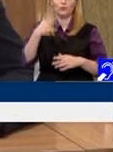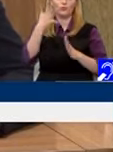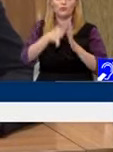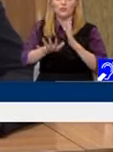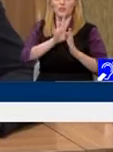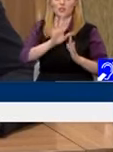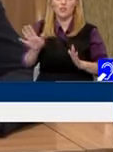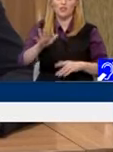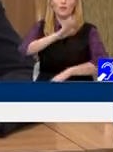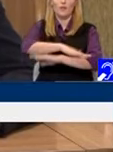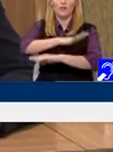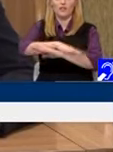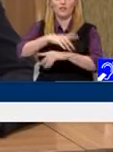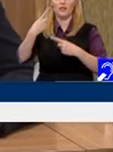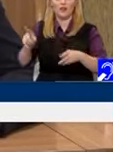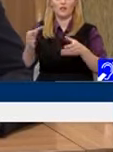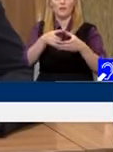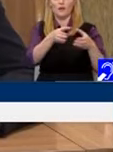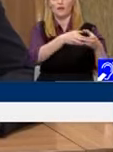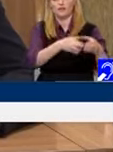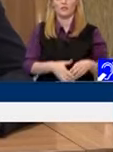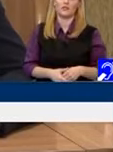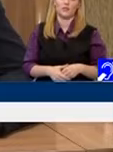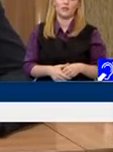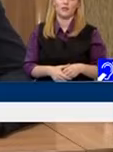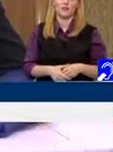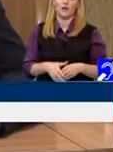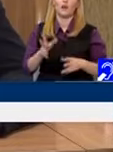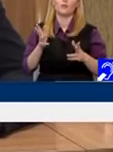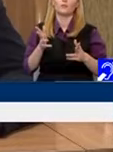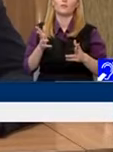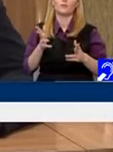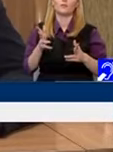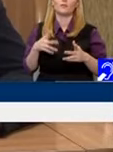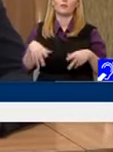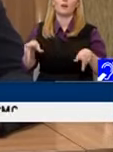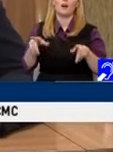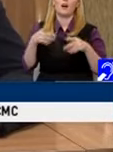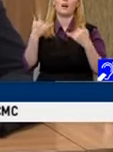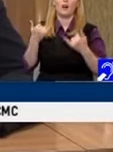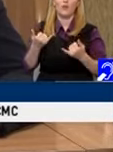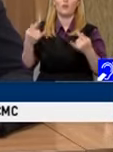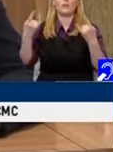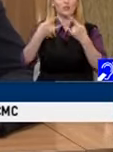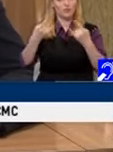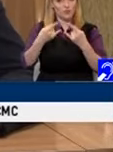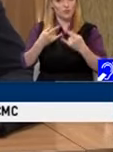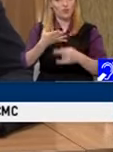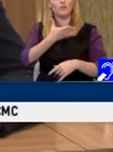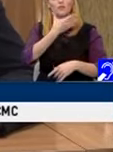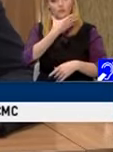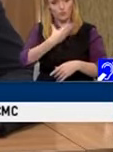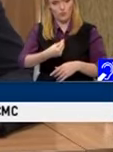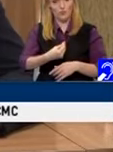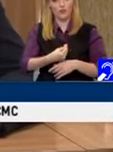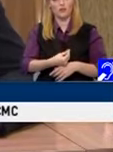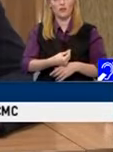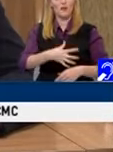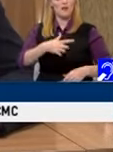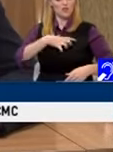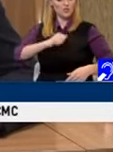de fracțiuni și nu înțelegem declarațiile unor consilieri din Consiliul Municipal, care la posturile de televiziune și în evenimentele publice